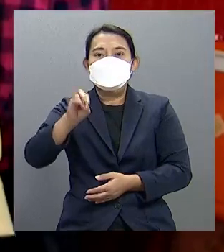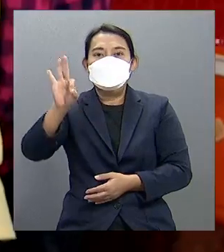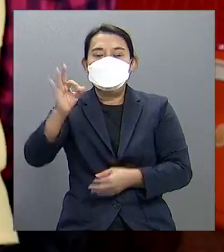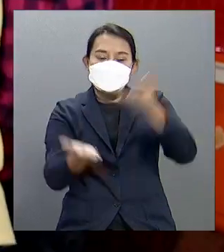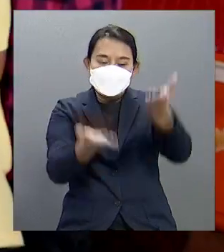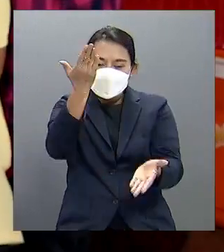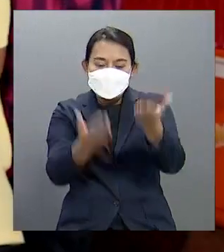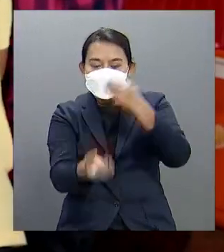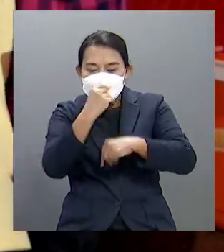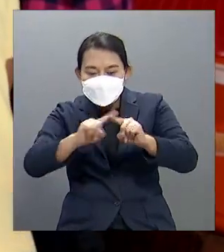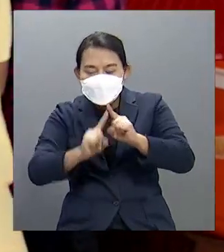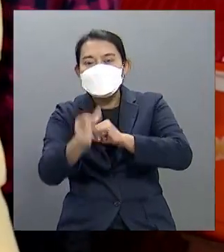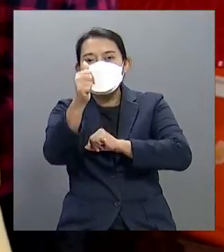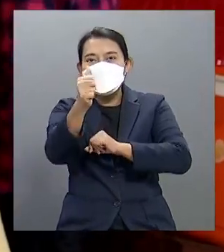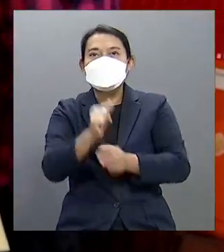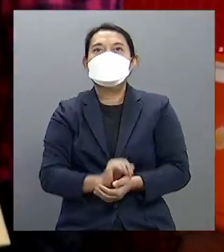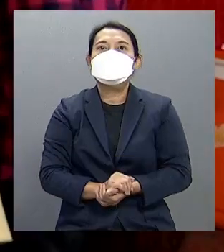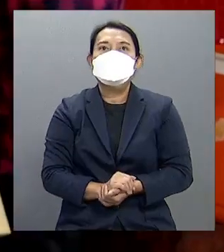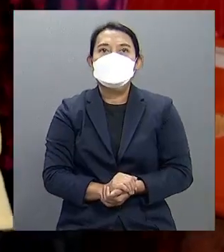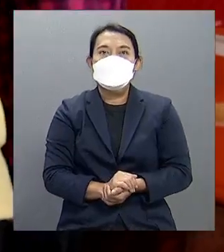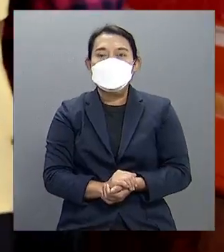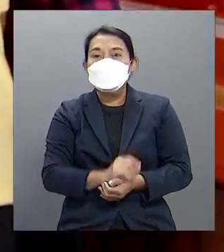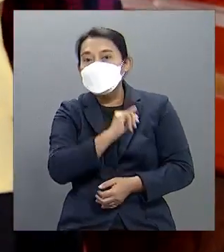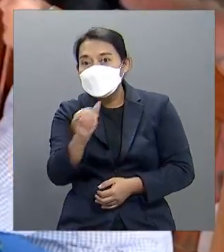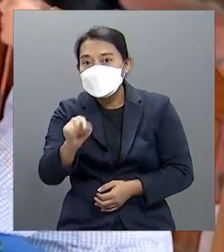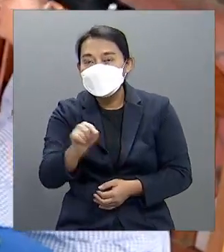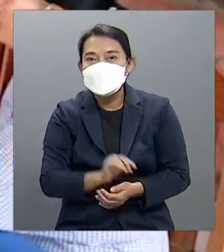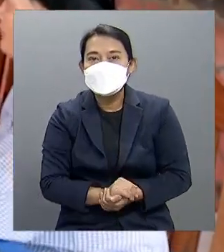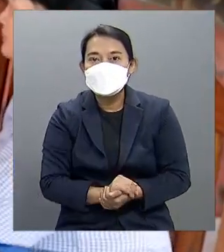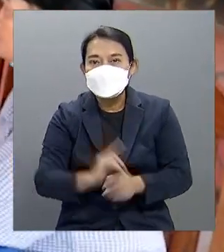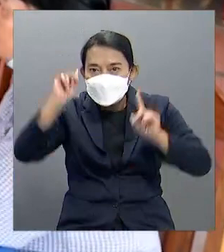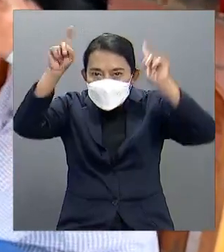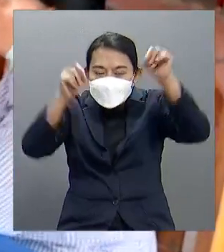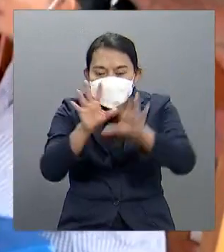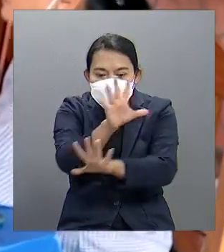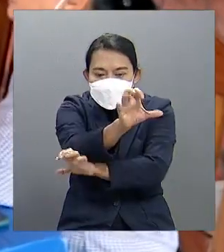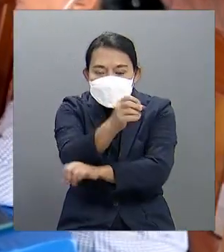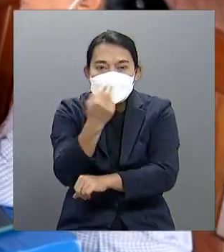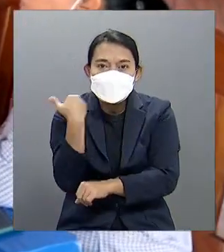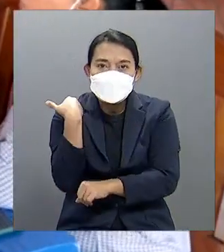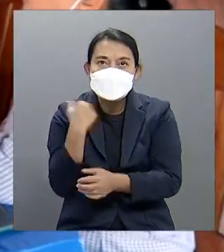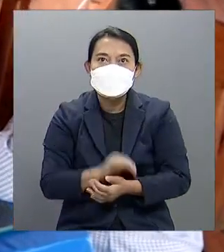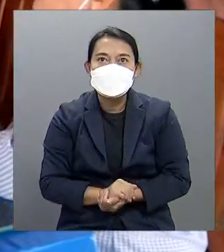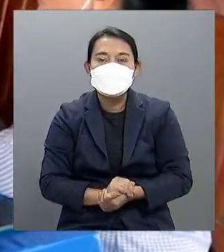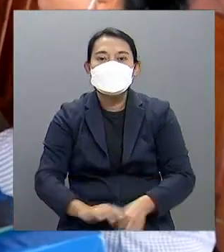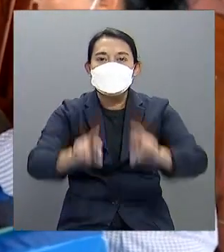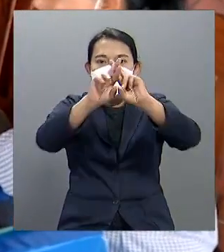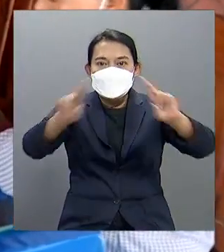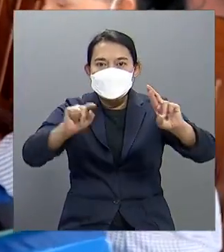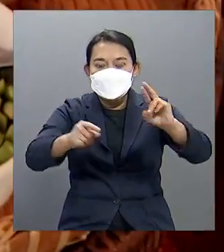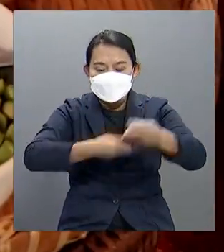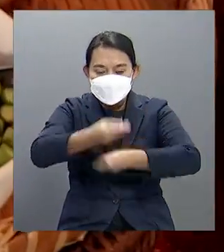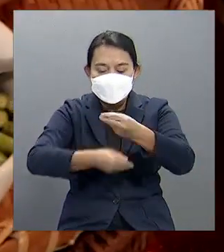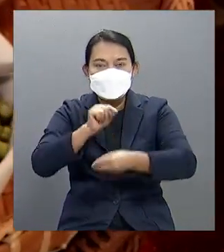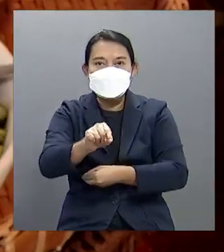มีกุ้งด้วยนะคะเราไปกันเลยไหมคะ ไปทันไหมฮะ ทางร้านนะคะเปิดเผยว่าที่มาขายบุฟเฟ่เนี่ยเพราะว่า